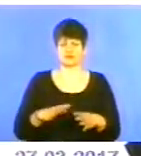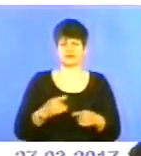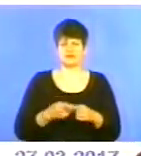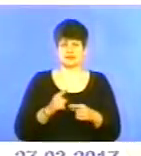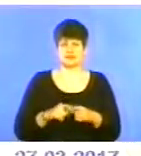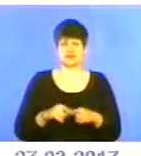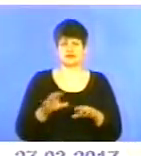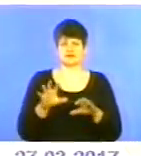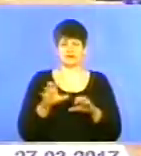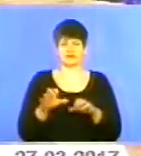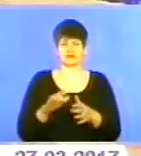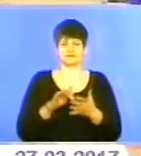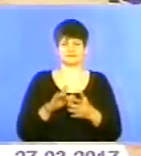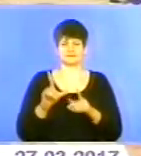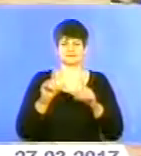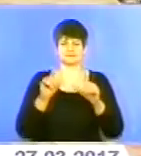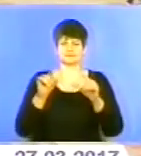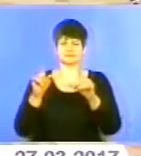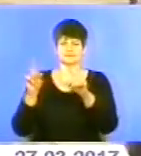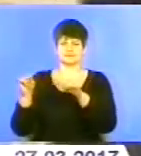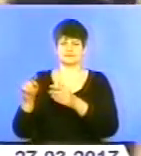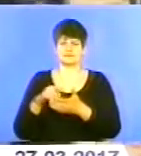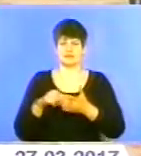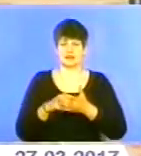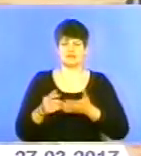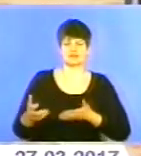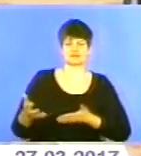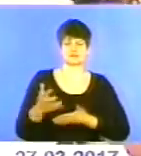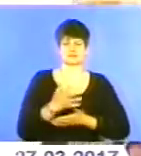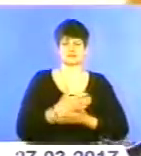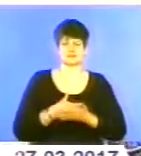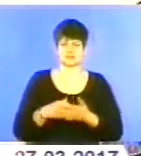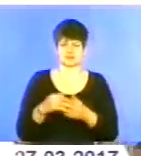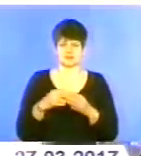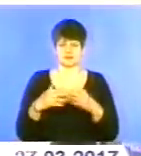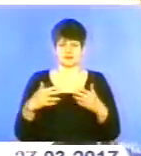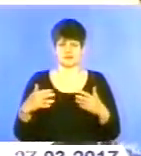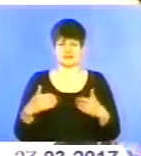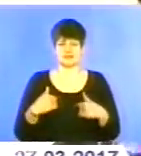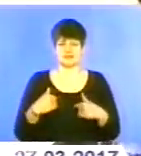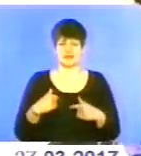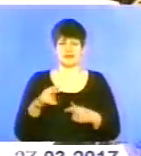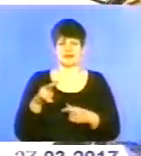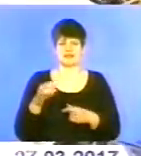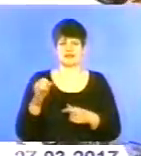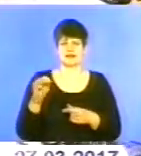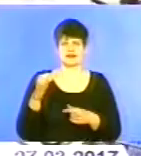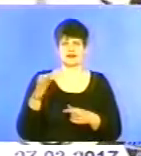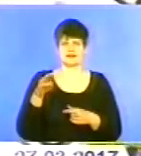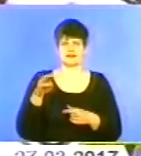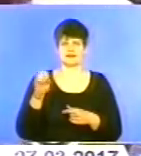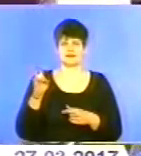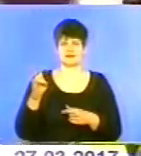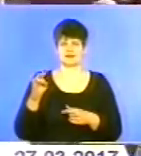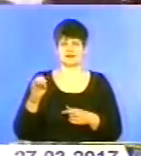з міста у місто, збираючи шеврони кожного обласного центру, в якому відбувся захід. Це в нас лейтенант Грива, який подорожує